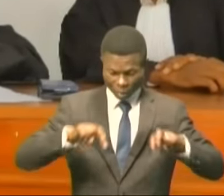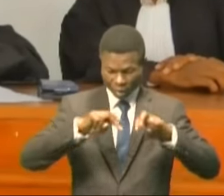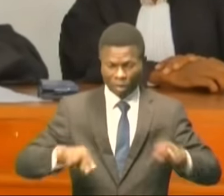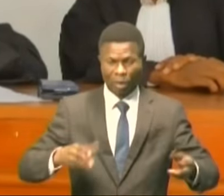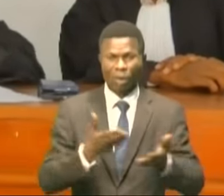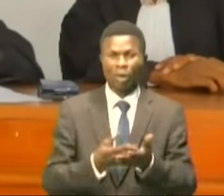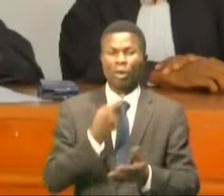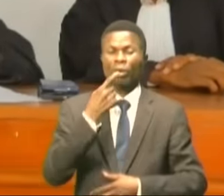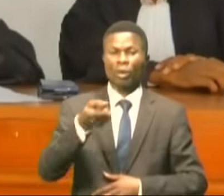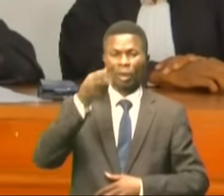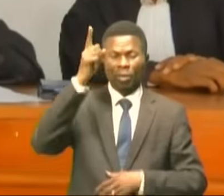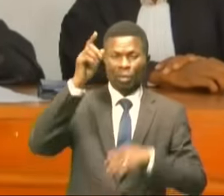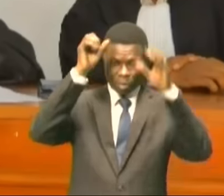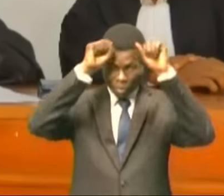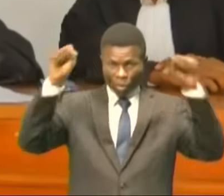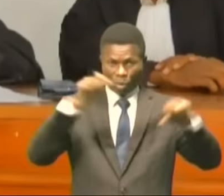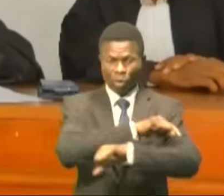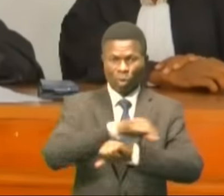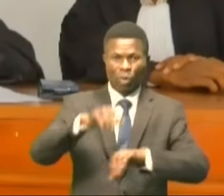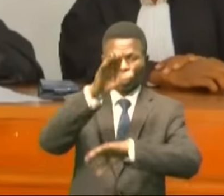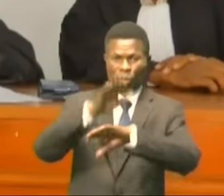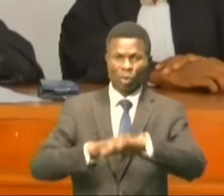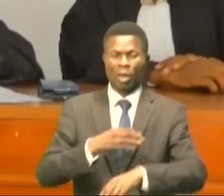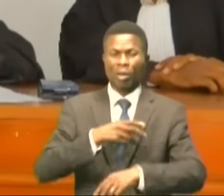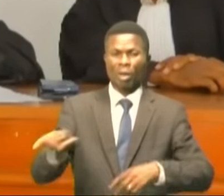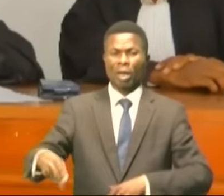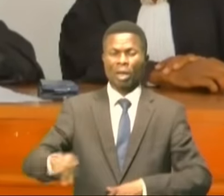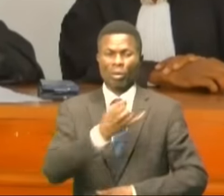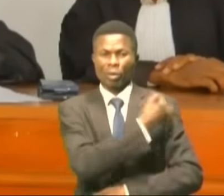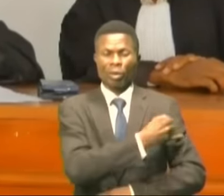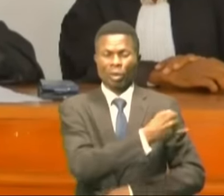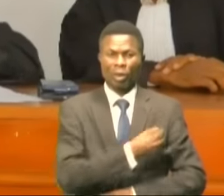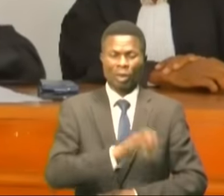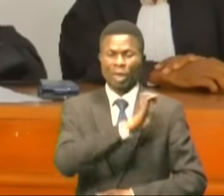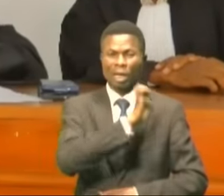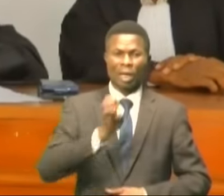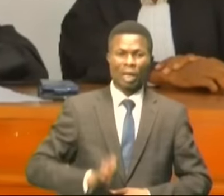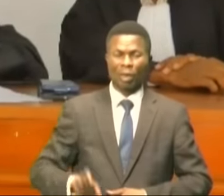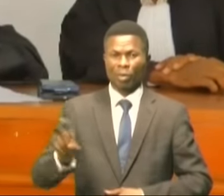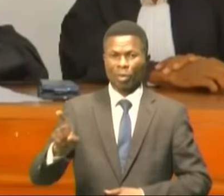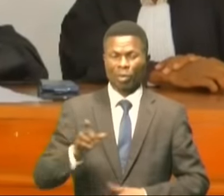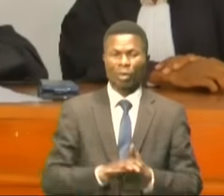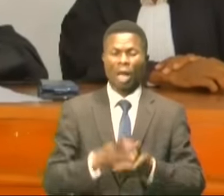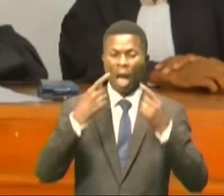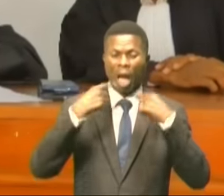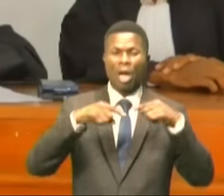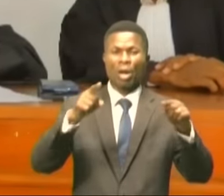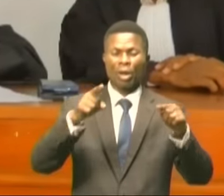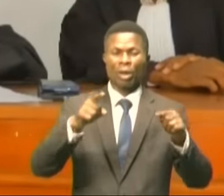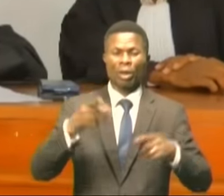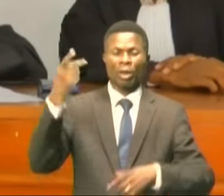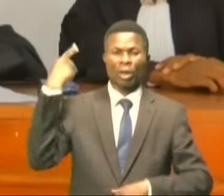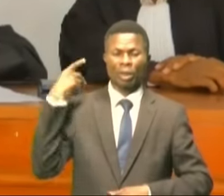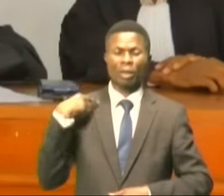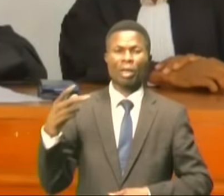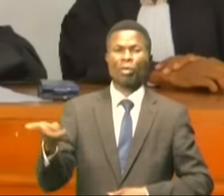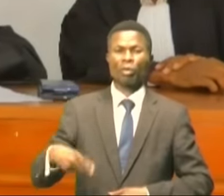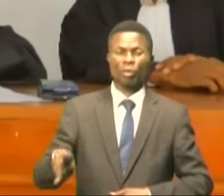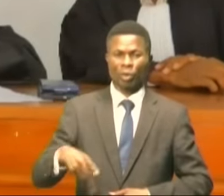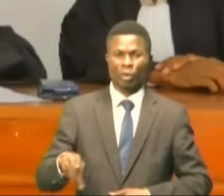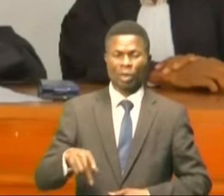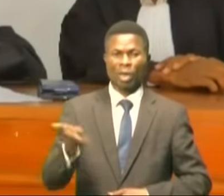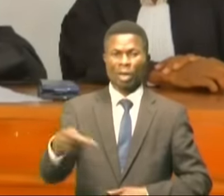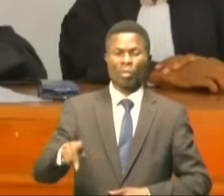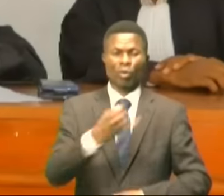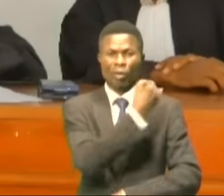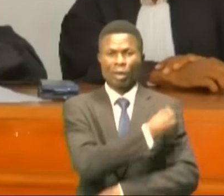qu'élus par le premier président de la cour d'appel de l'Ituri, Emmanuel Chamavou. Proclame députés provinciaux de la province